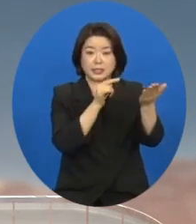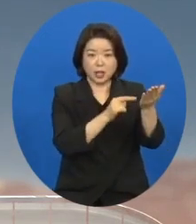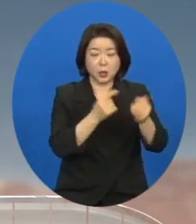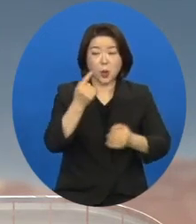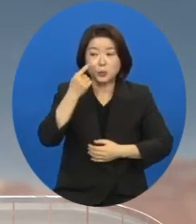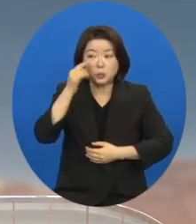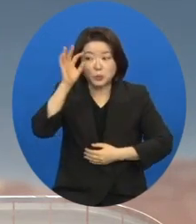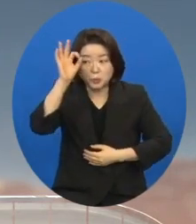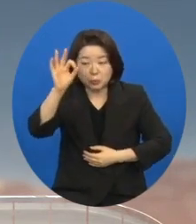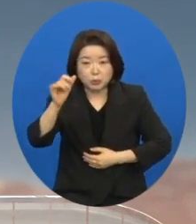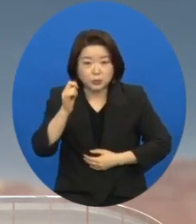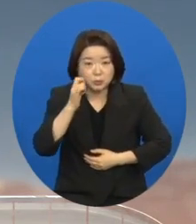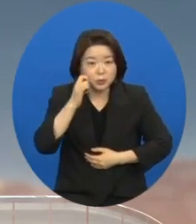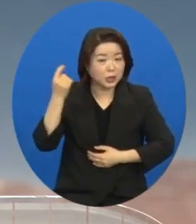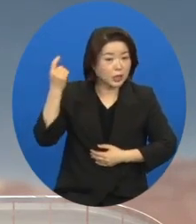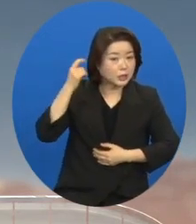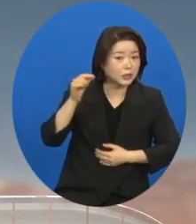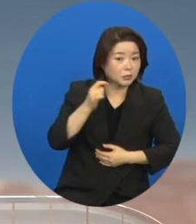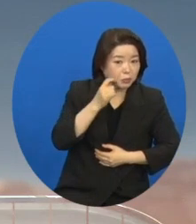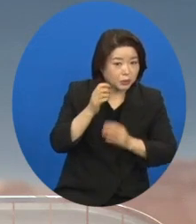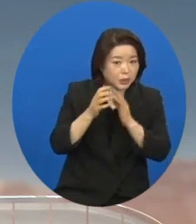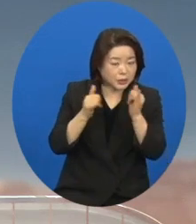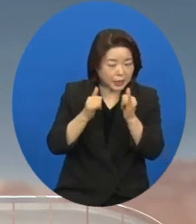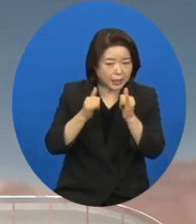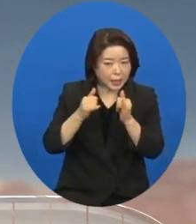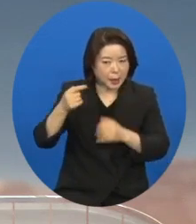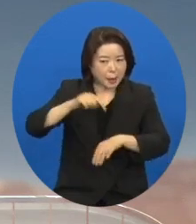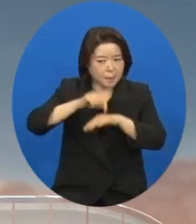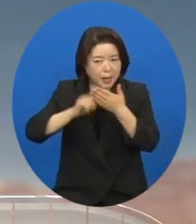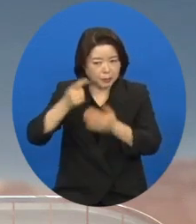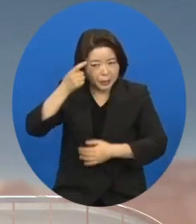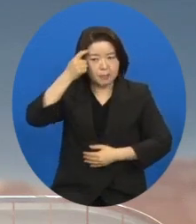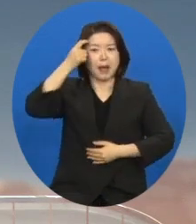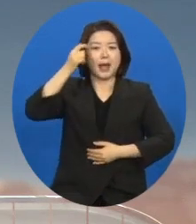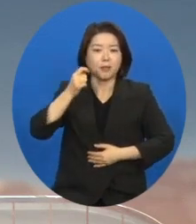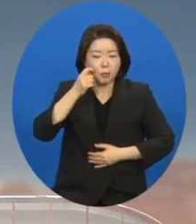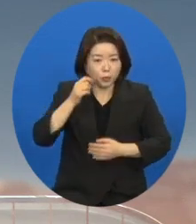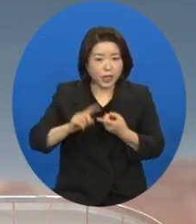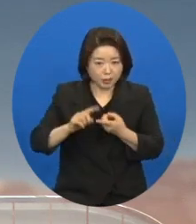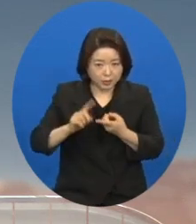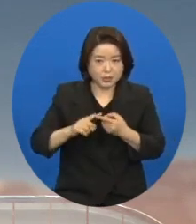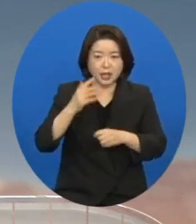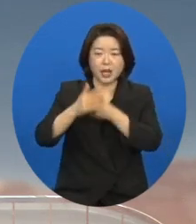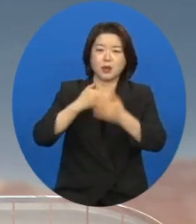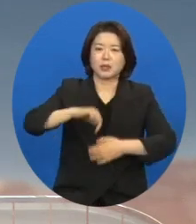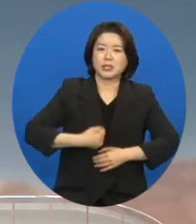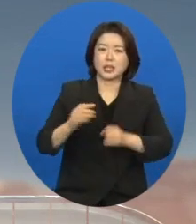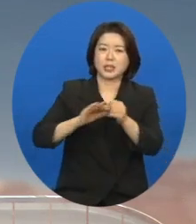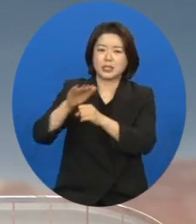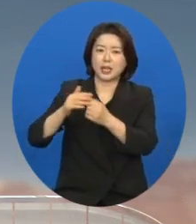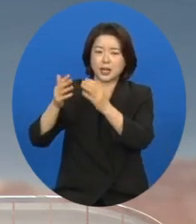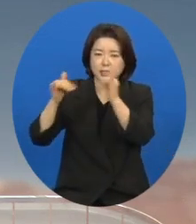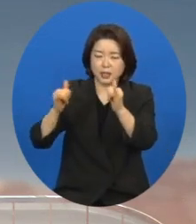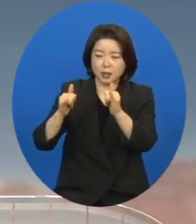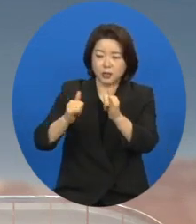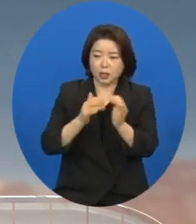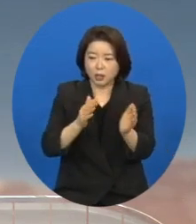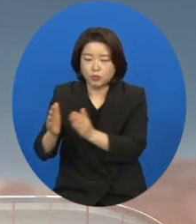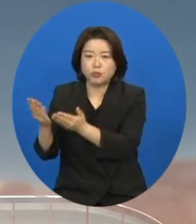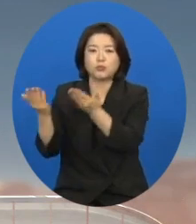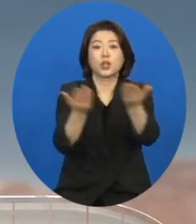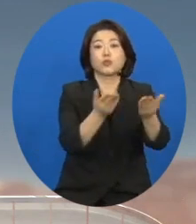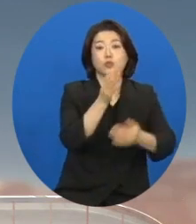듣지 못한 것들, 사람의 마음에 떠오르지 않은 것들을 하나님께서는 자기를 사랑하는 사람들에게 마련해 주셨다. 그러니까